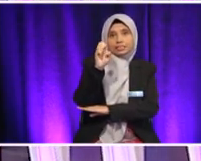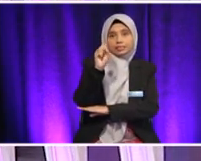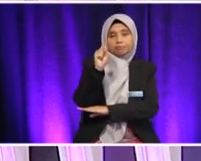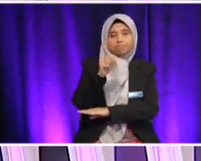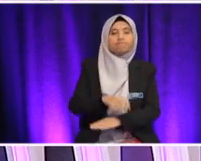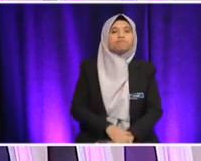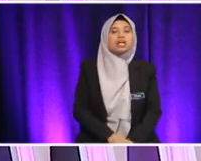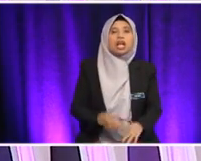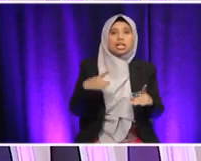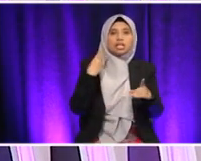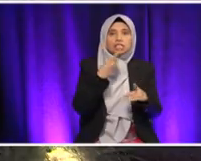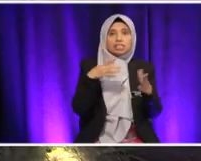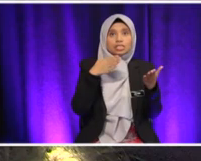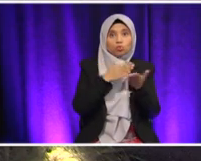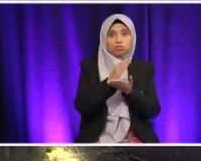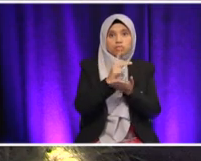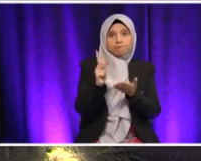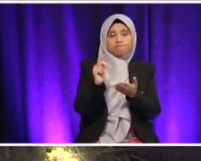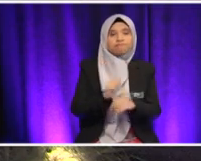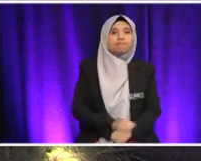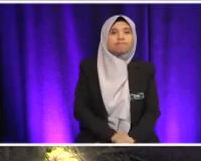kita teruskan ya